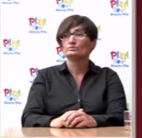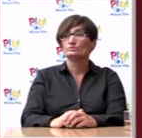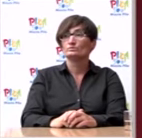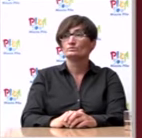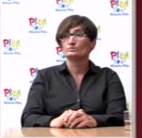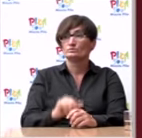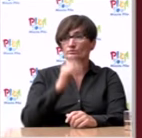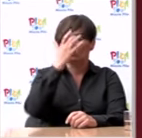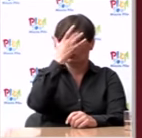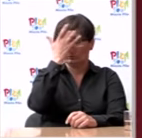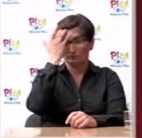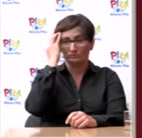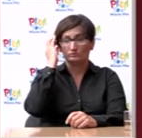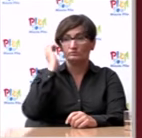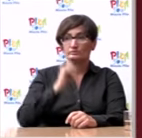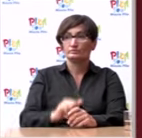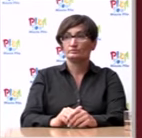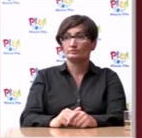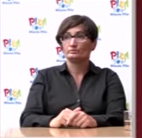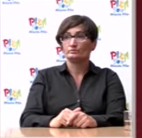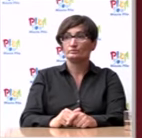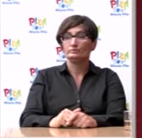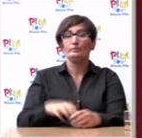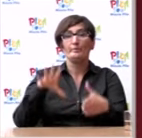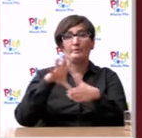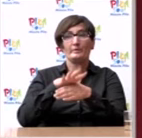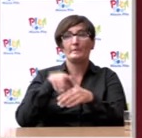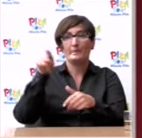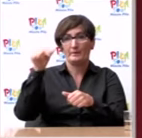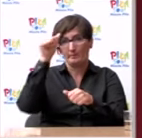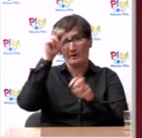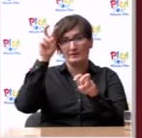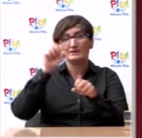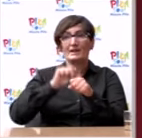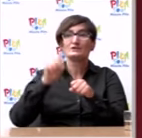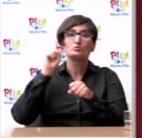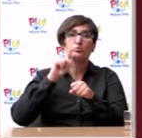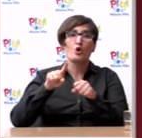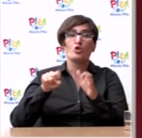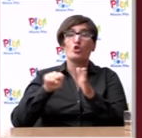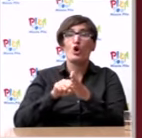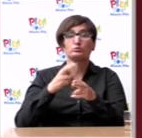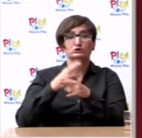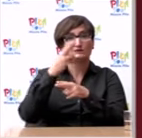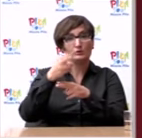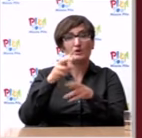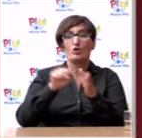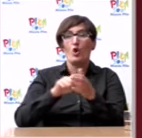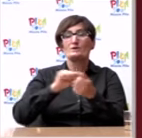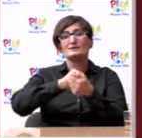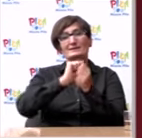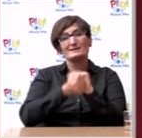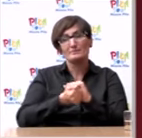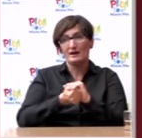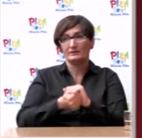Bardzo proszę. Chciałabym zwrócić uwagę, że w tym tytule jest błąd. To jest do przystąpienia do zmiany miejscowego planu